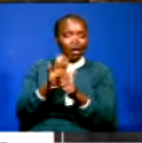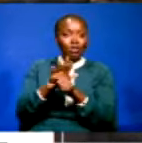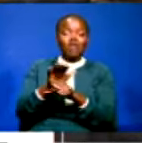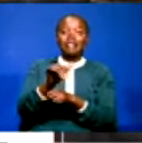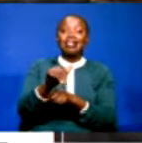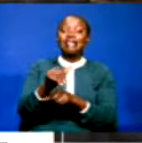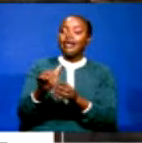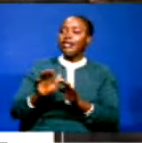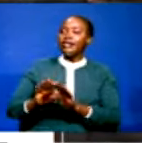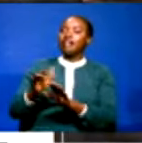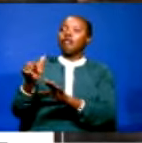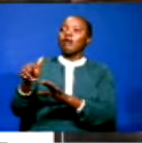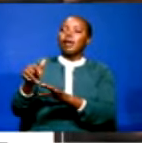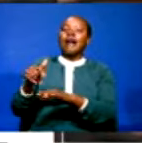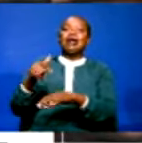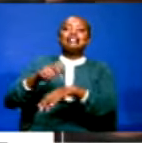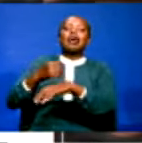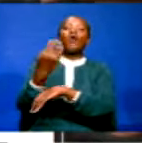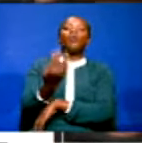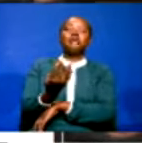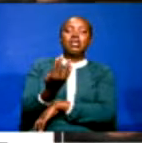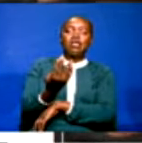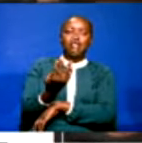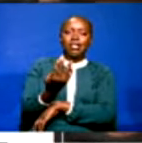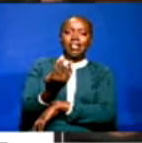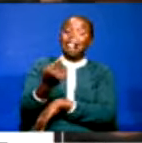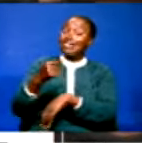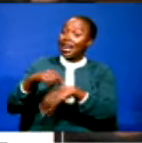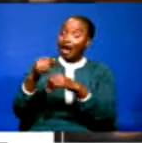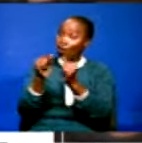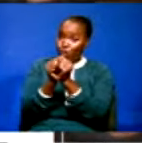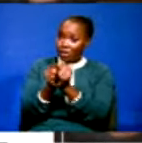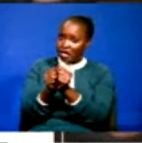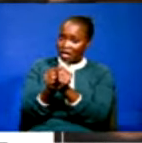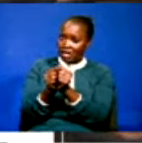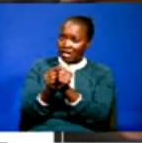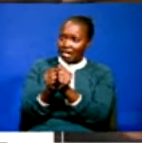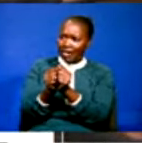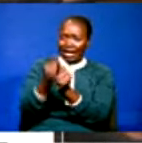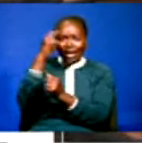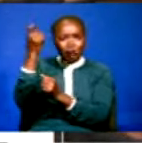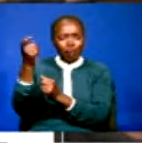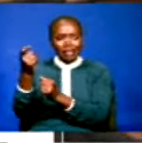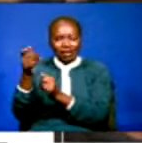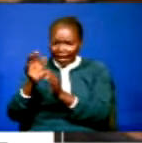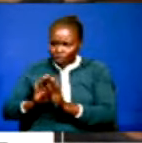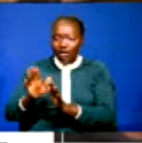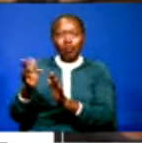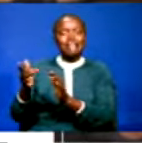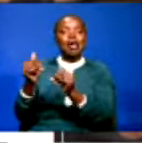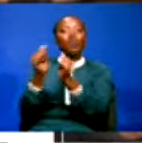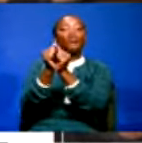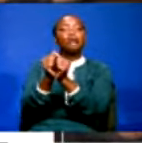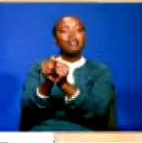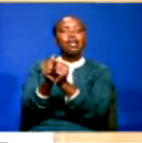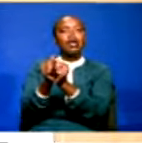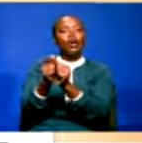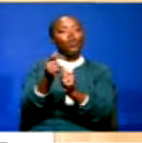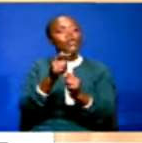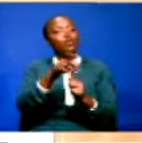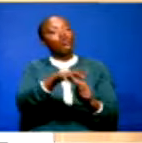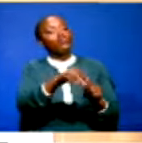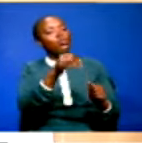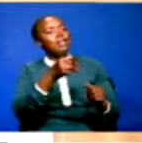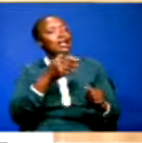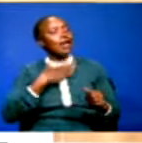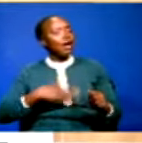anatoka hapa saa 10. Saa 10. Can you just imagine mtu anaondoka hapa saa 10 kwenda kunichukulia maiti? Sisi